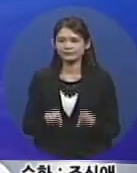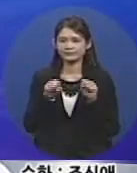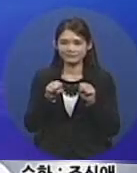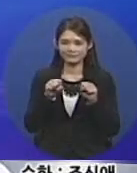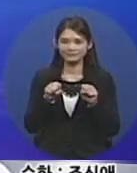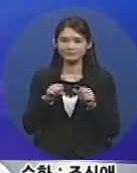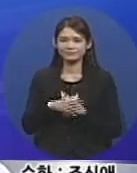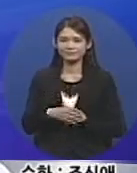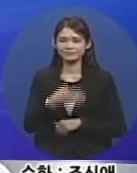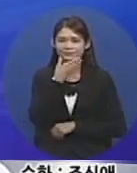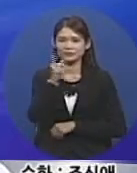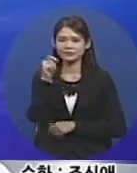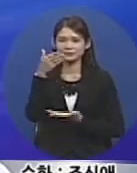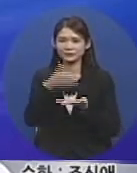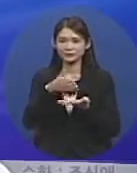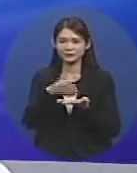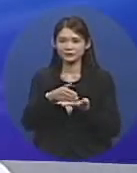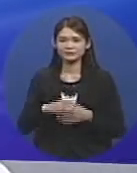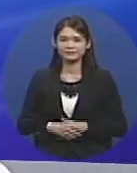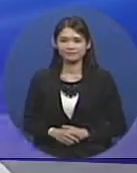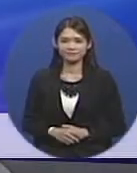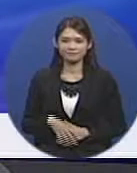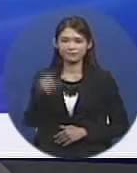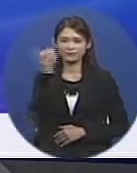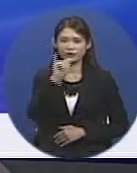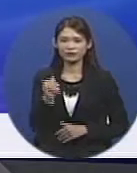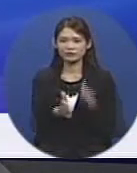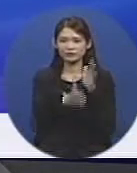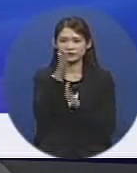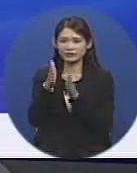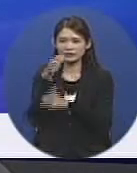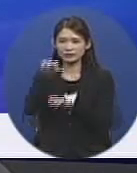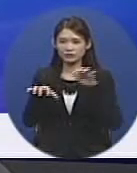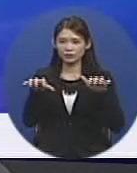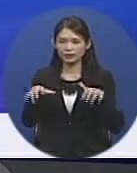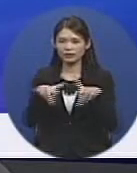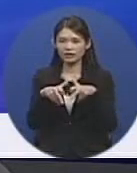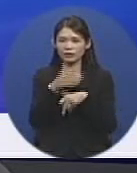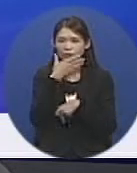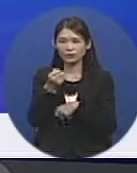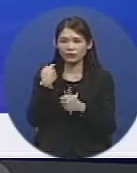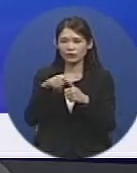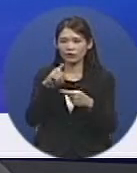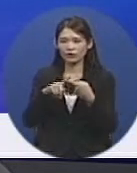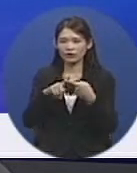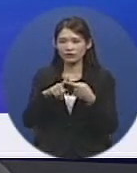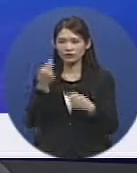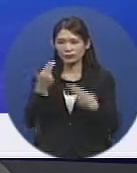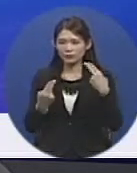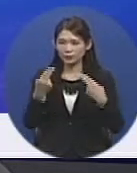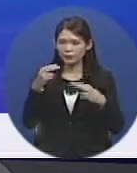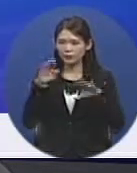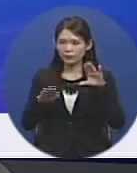시청자 여러분 안녕하십니까? 복지TV 뉴스입니다. 전국 시도별 장애인 복지와 교육에 대한 수준을 비교한 결과 지역